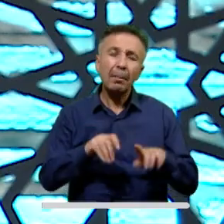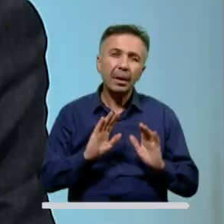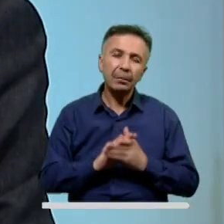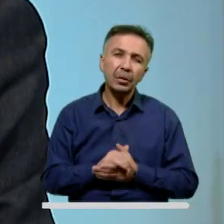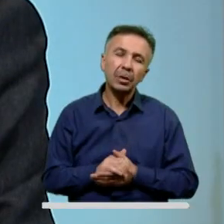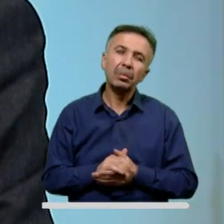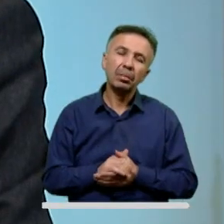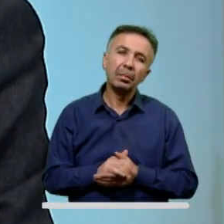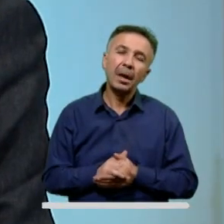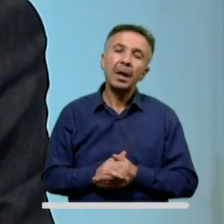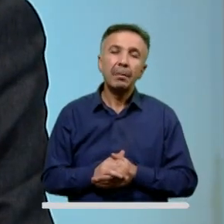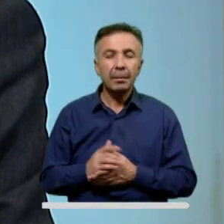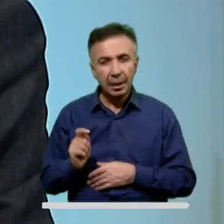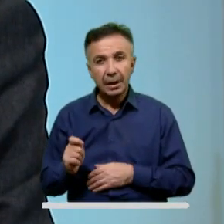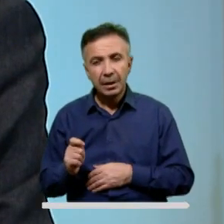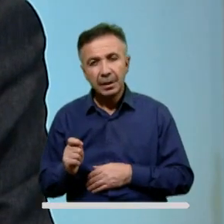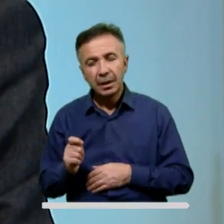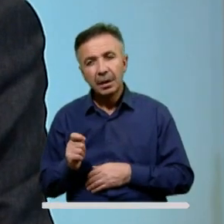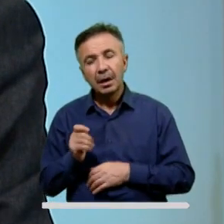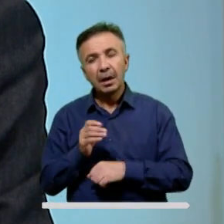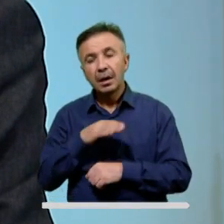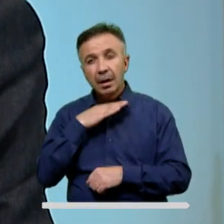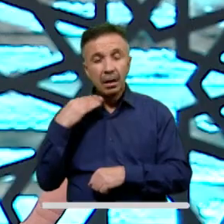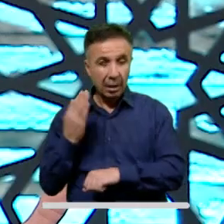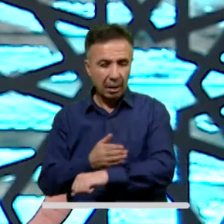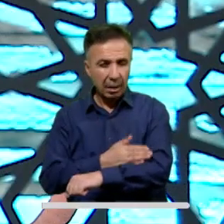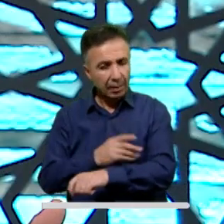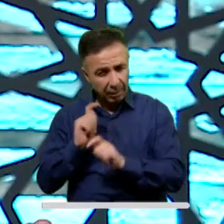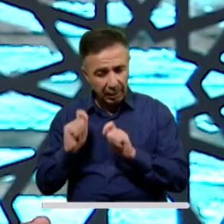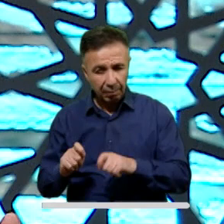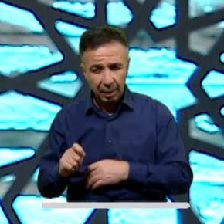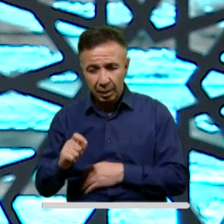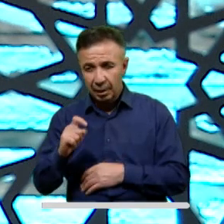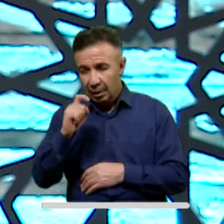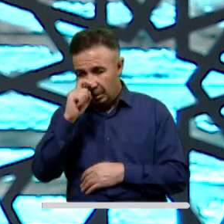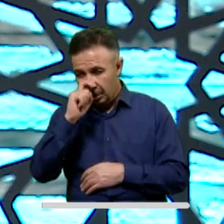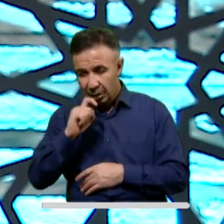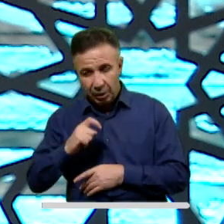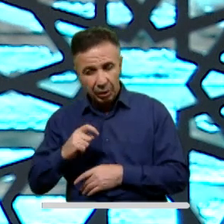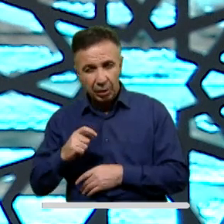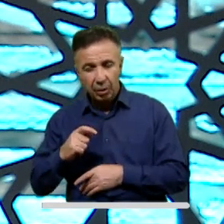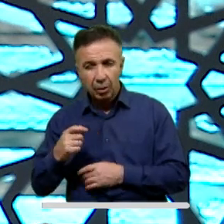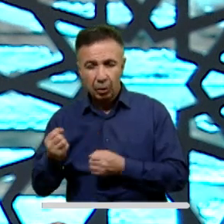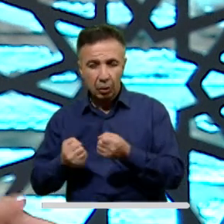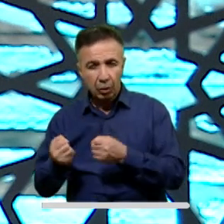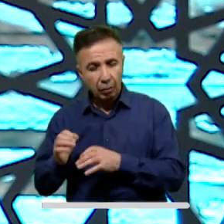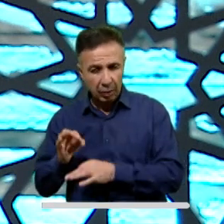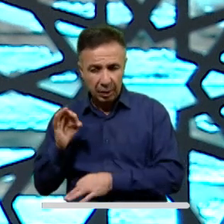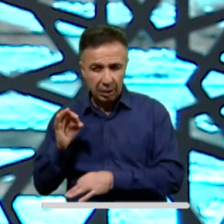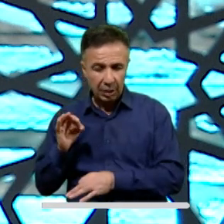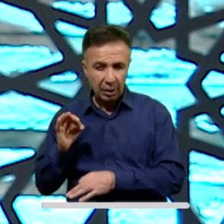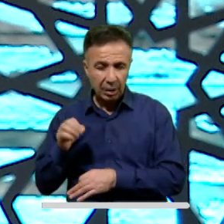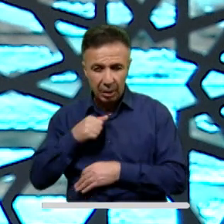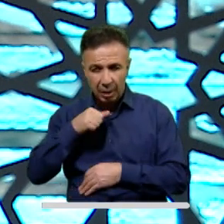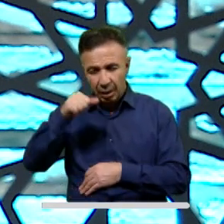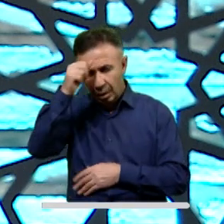böyle diyenler var. Bir de hakikaten kasap olarak gidip kasaplık yapan ya da şoförlük yapmak için giden, aynı zamanda hac farizasını